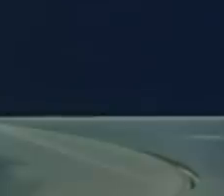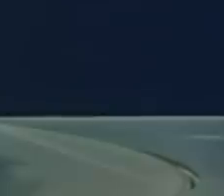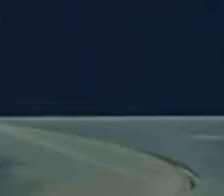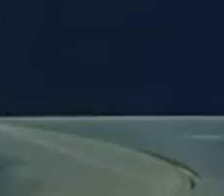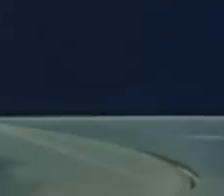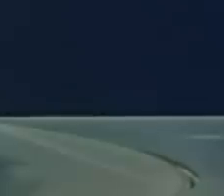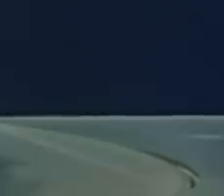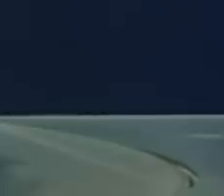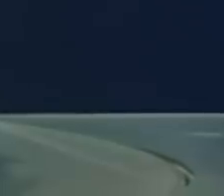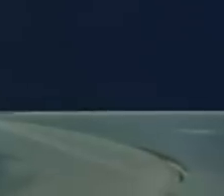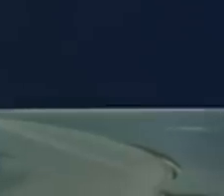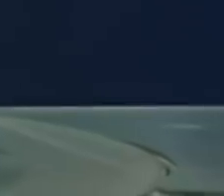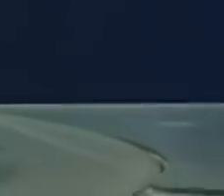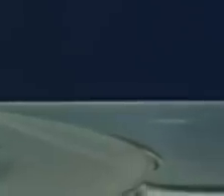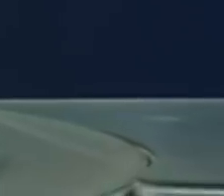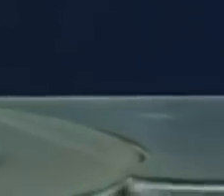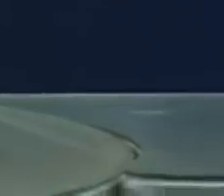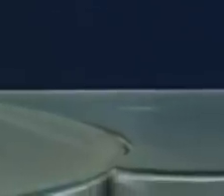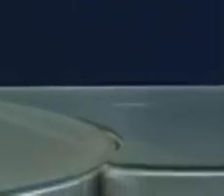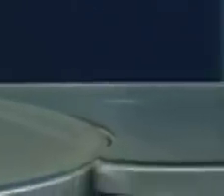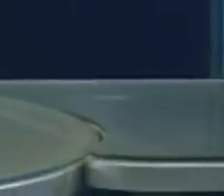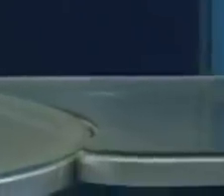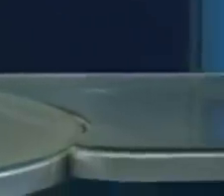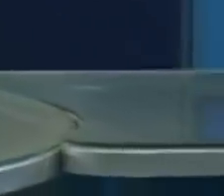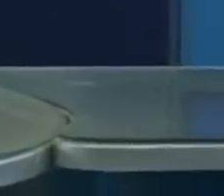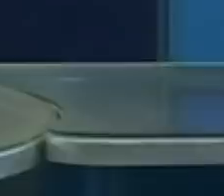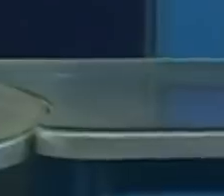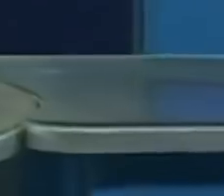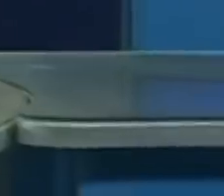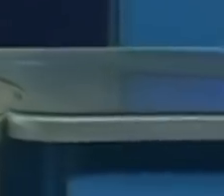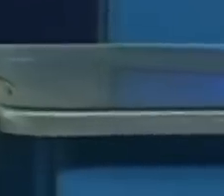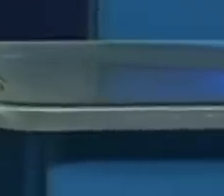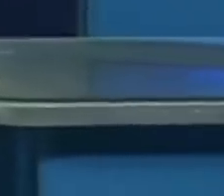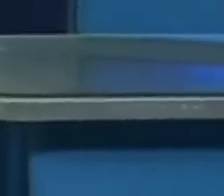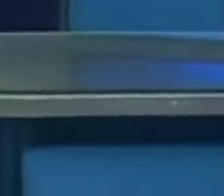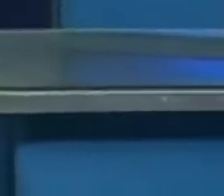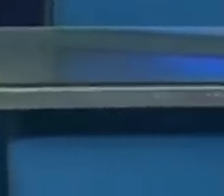পরবর্তী সংবাদ দেখার আমন্ত্রণ জানিয়ে এখনকার মতো শেষ করছি। সবাই ঘরে থাকুন, নিরাপদে থাকুন। এটিএন